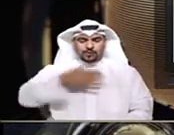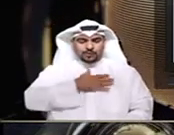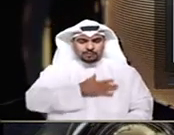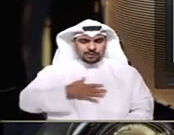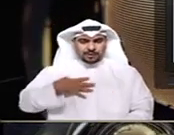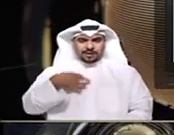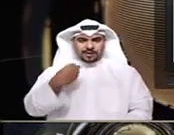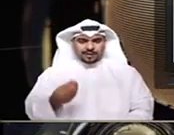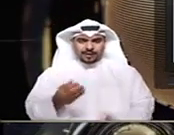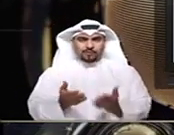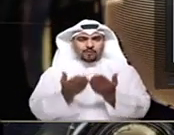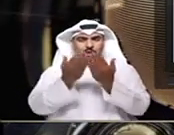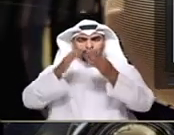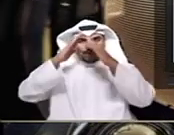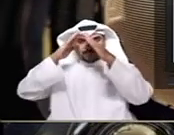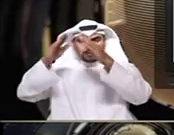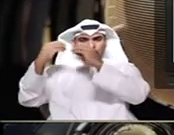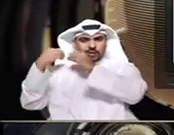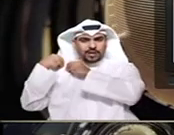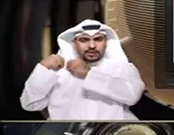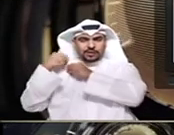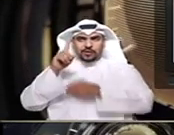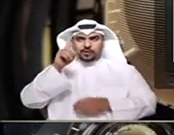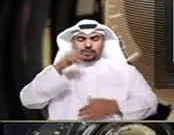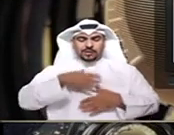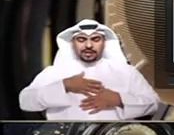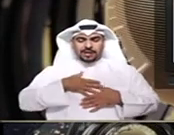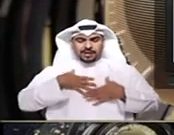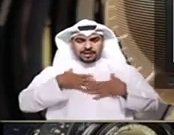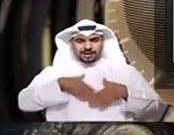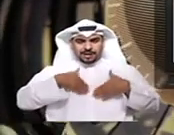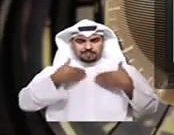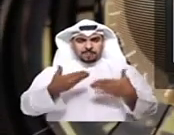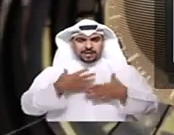الدعاء، متمنيا سموه رعاه الله له دوام الصحة وموفور العافية.